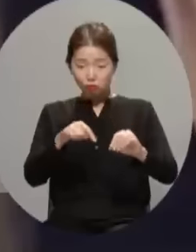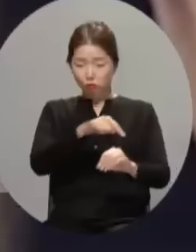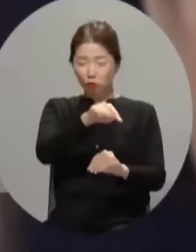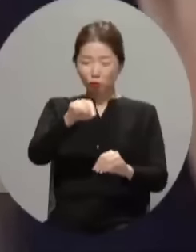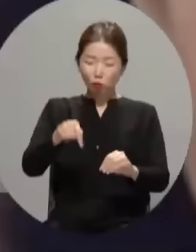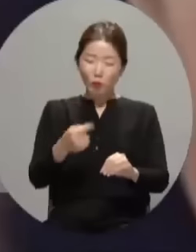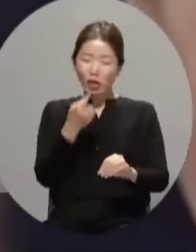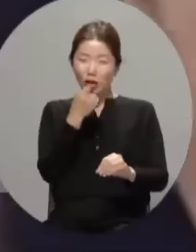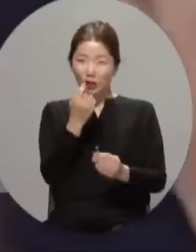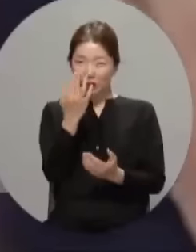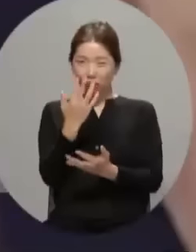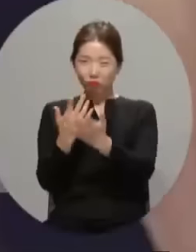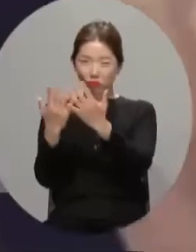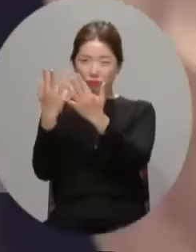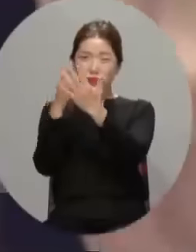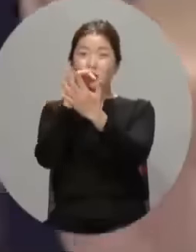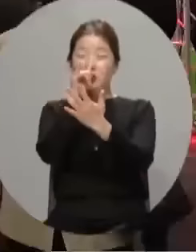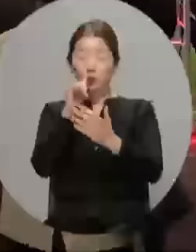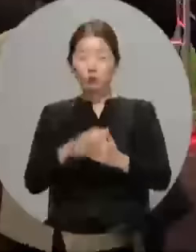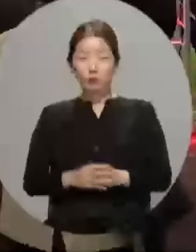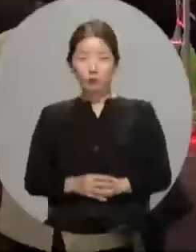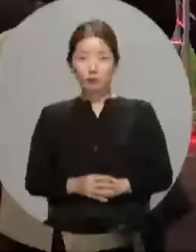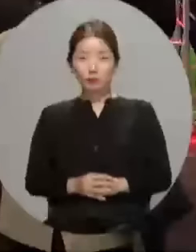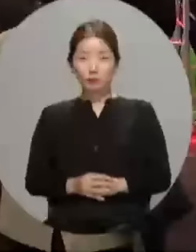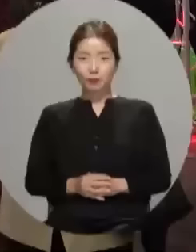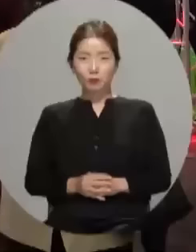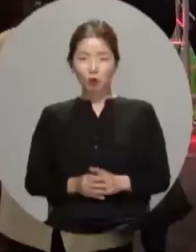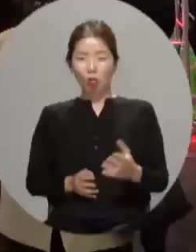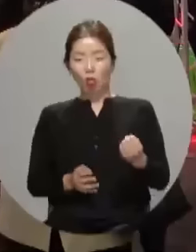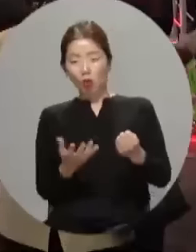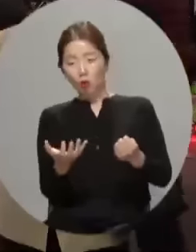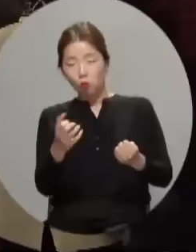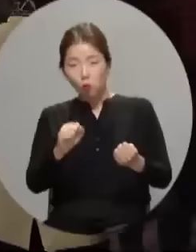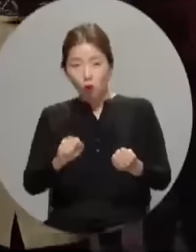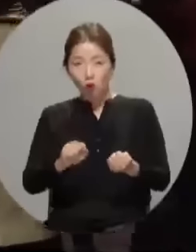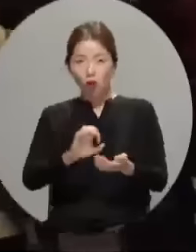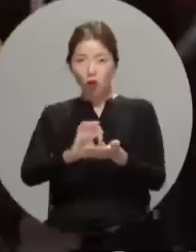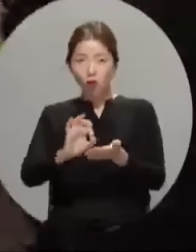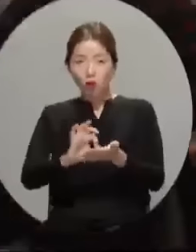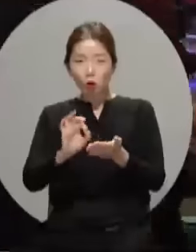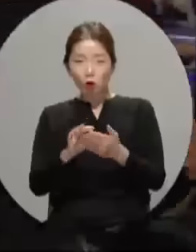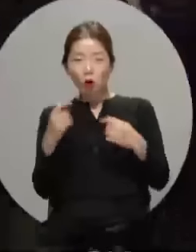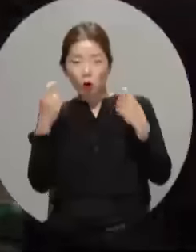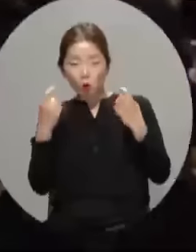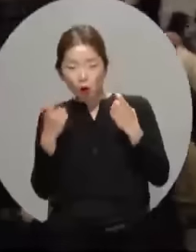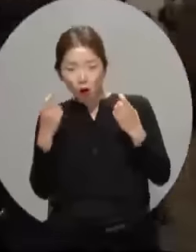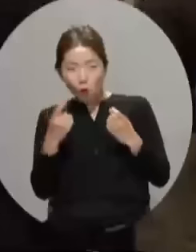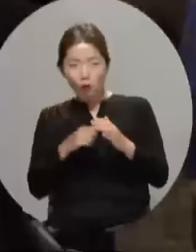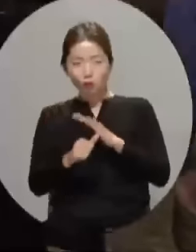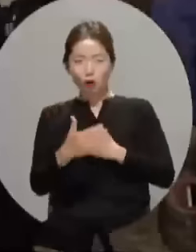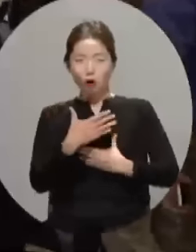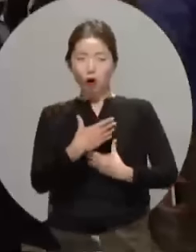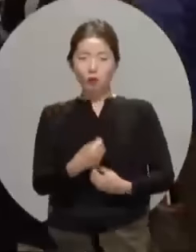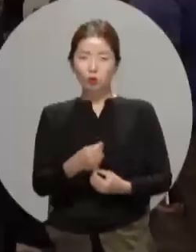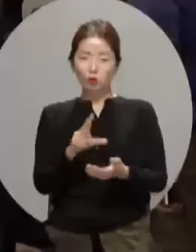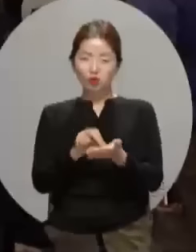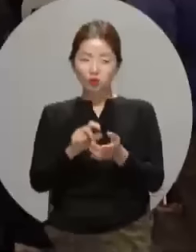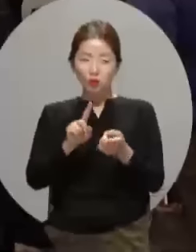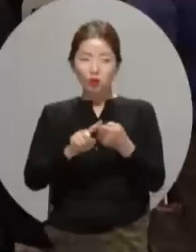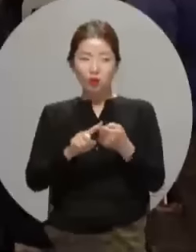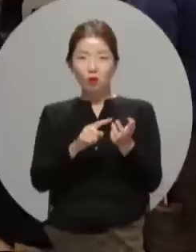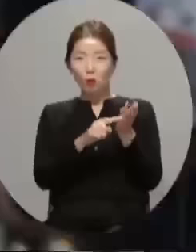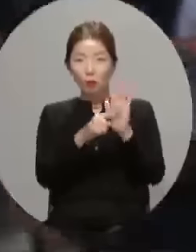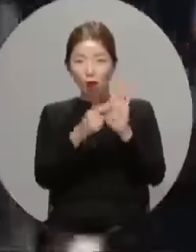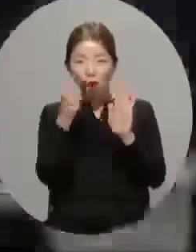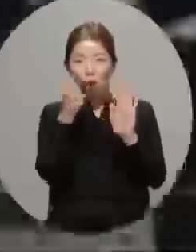주위엔 희뿌연 연기만 자욱합니다. 수억 원을 들여 해외 관람객과 선수들에게 안전상 결함을 그대로